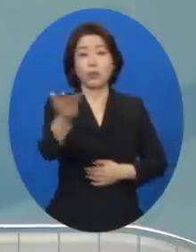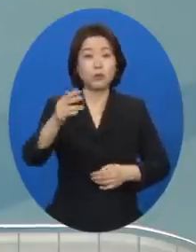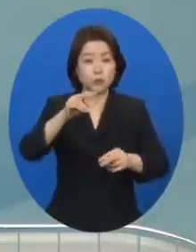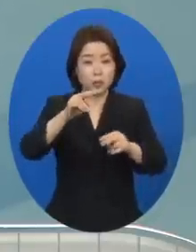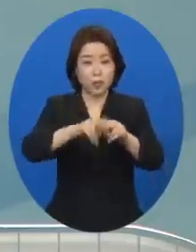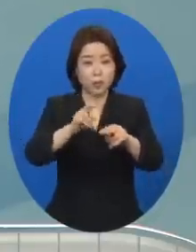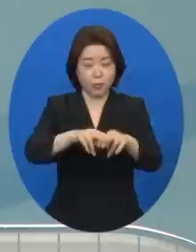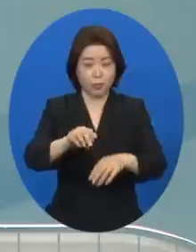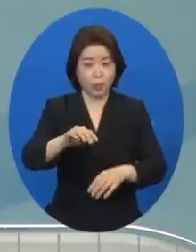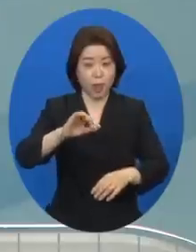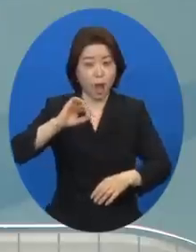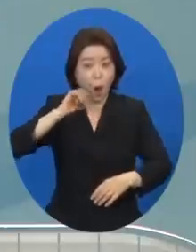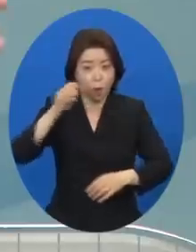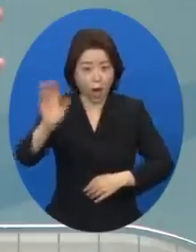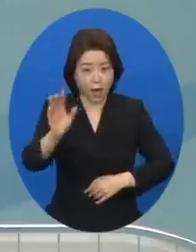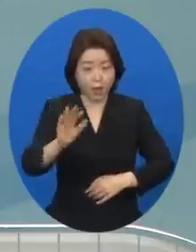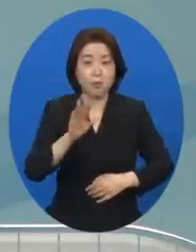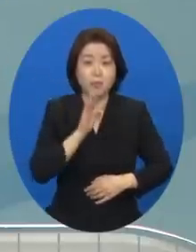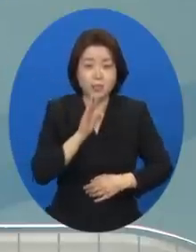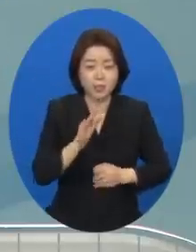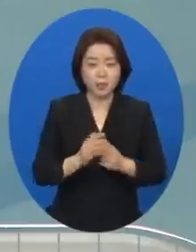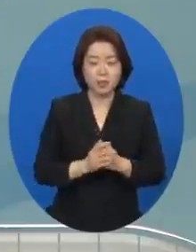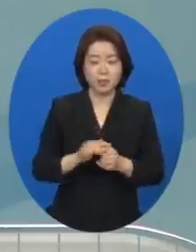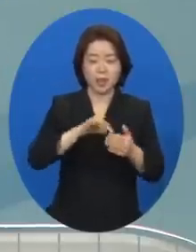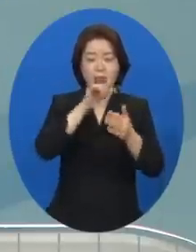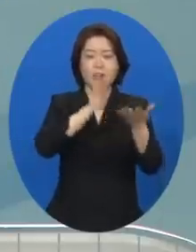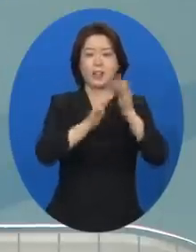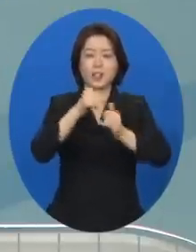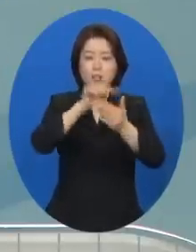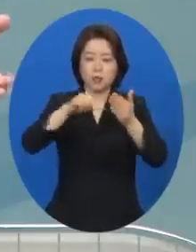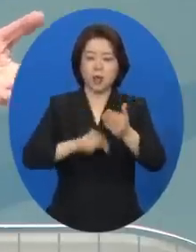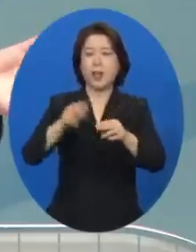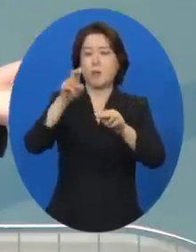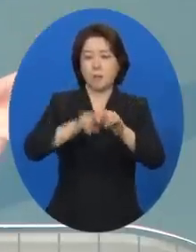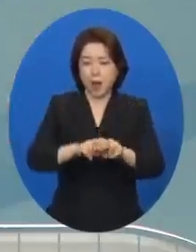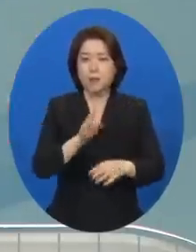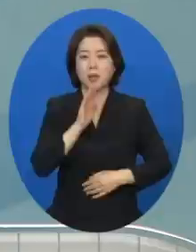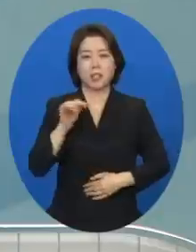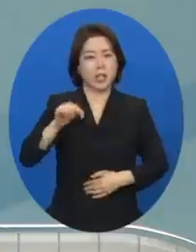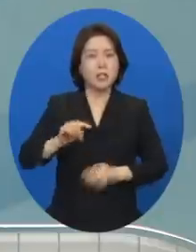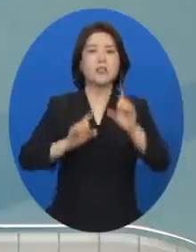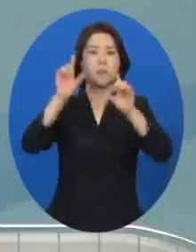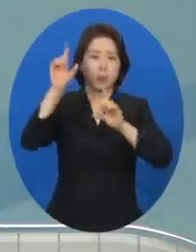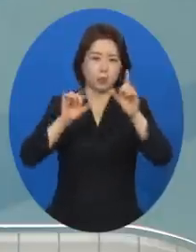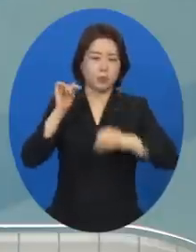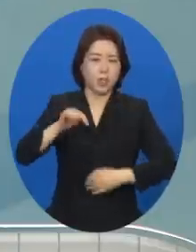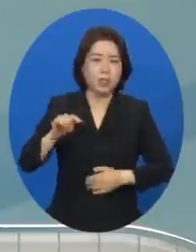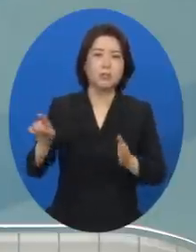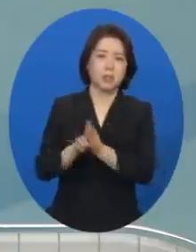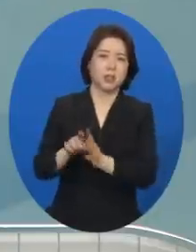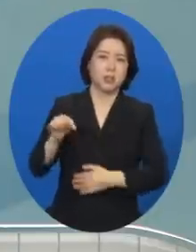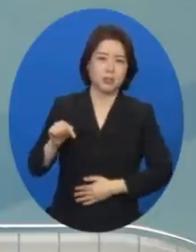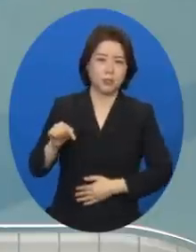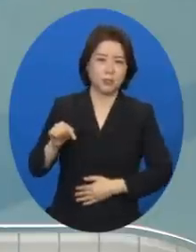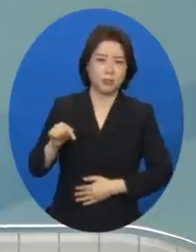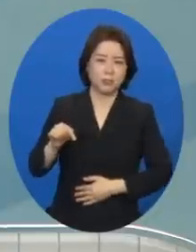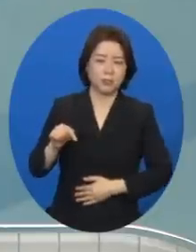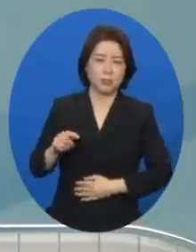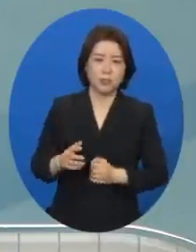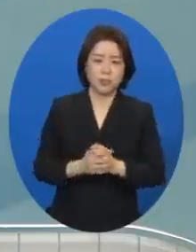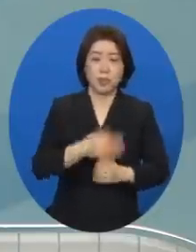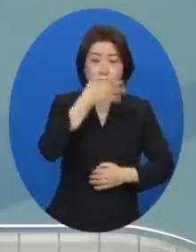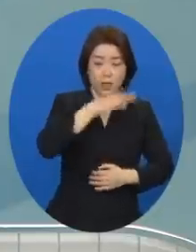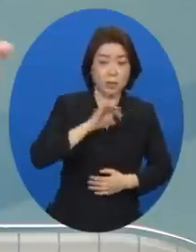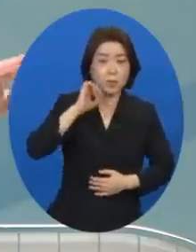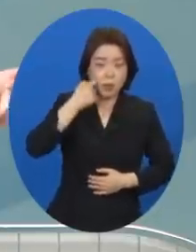있자나요 예수님만 하거나 앉아 있잖아요 이게 바로 믿는 다는 거예요 힘들고